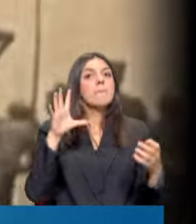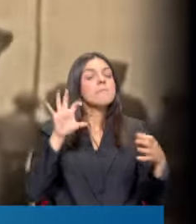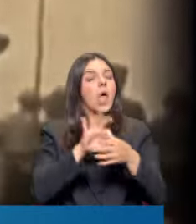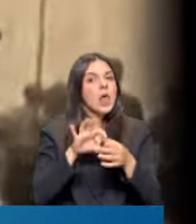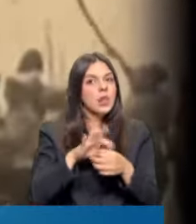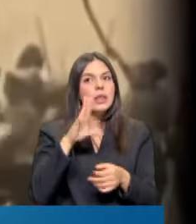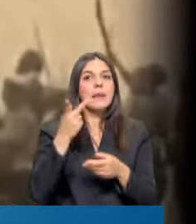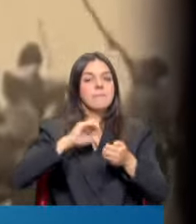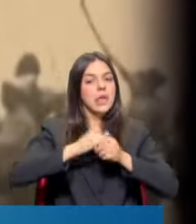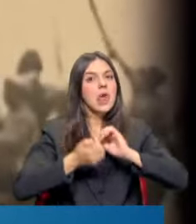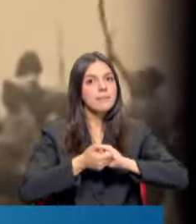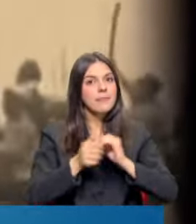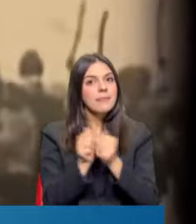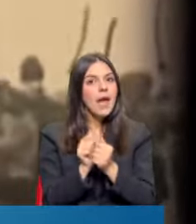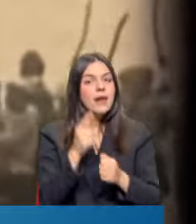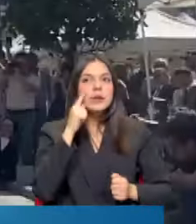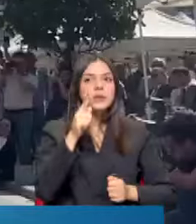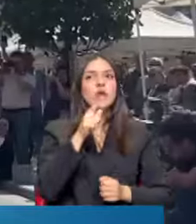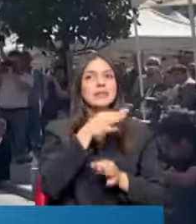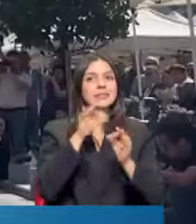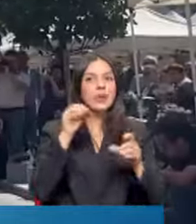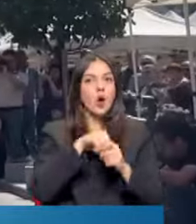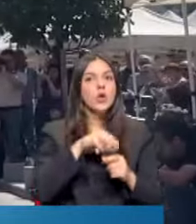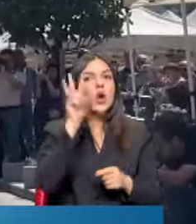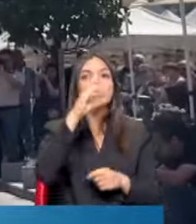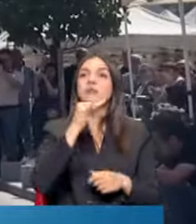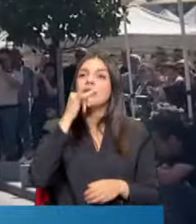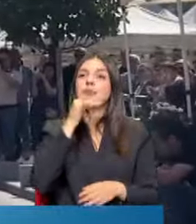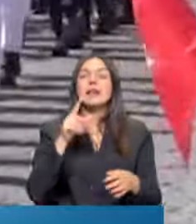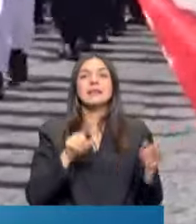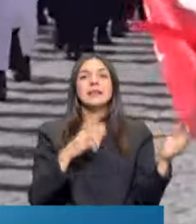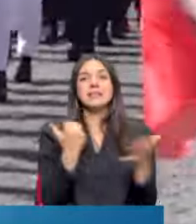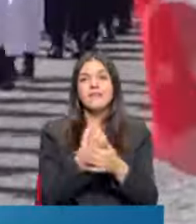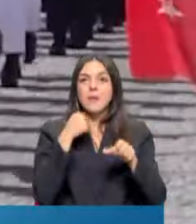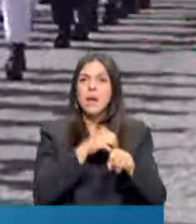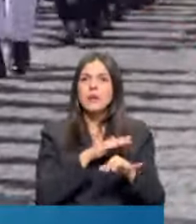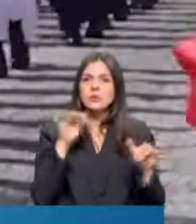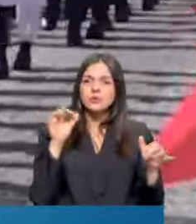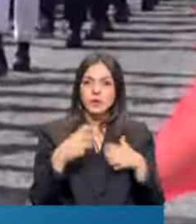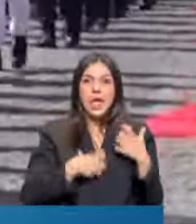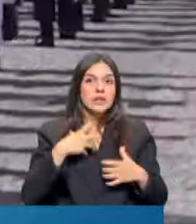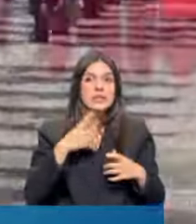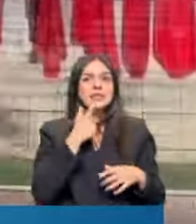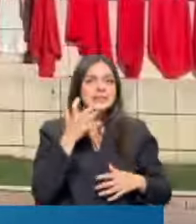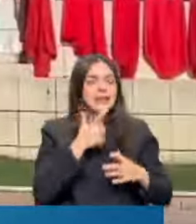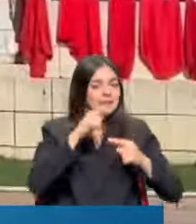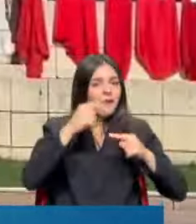bağlılığını, birlik ve beraberliğini simgeleyen 30 Ağustos Zafer Bayramı'nın coşkusu yıldan yıla